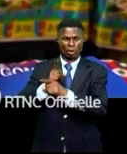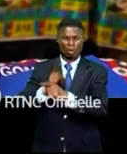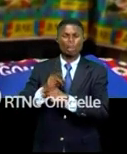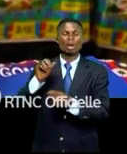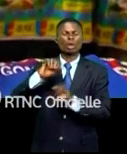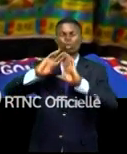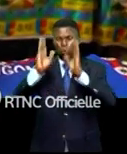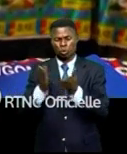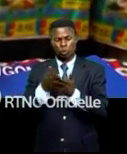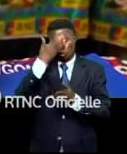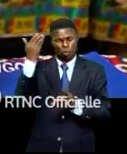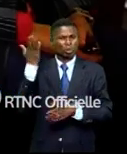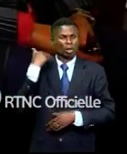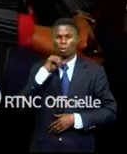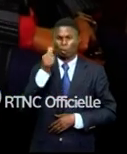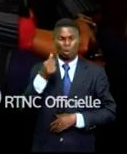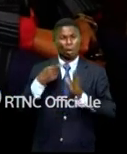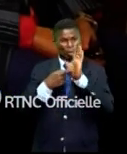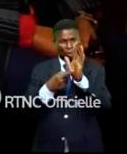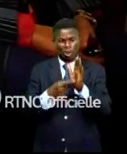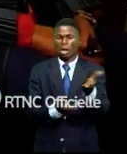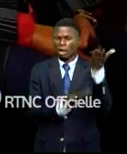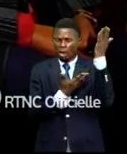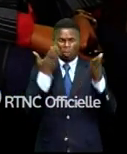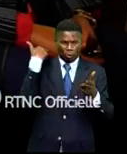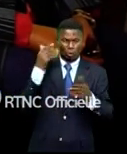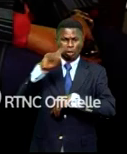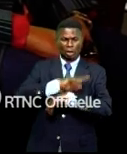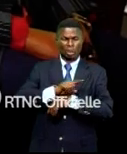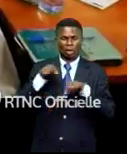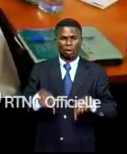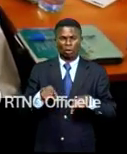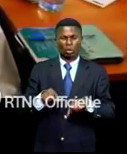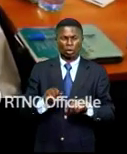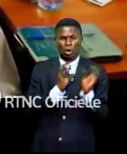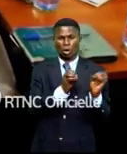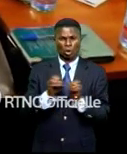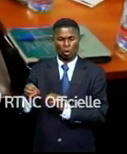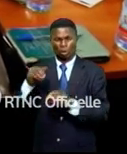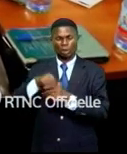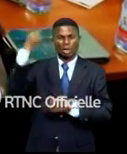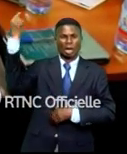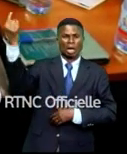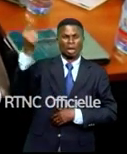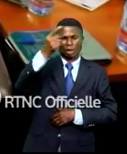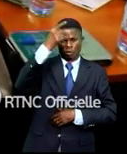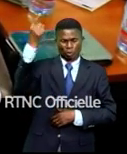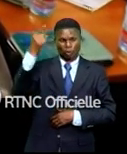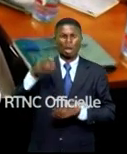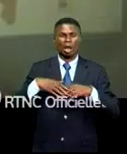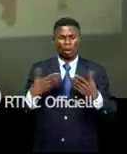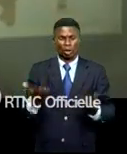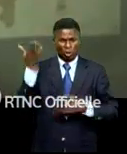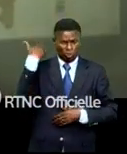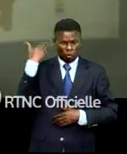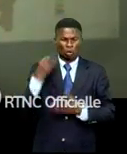ne peut échapper à l'eau. C'est pour montrer son importance que la journée d'aujourd'hui est organisée à travers le monde. En effet, l'eau